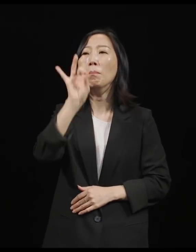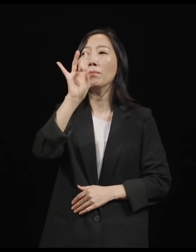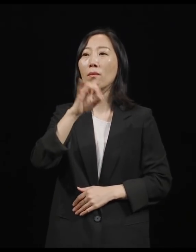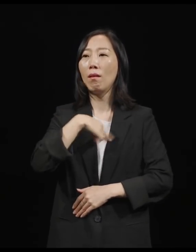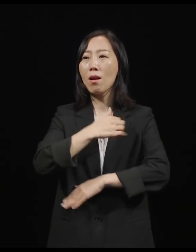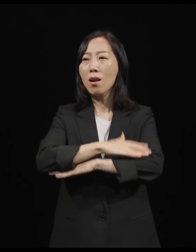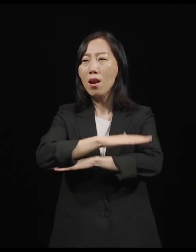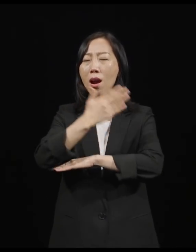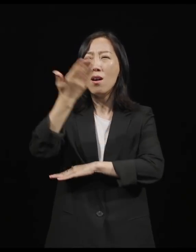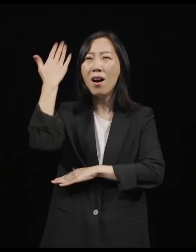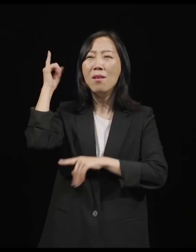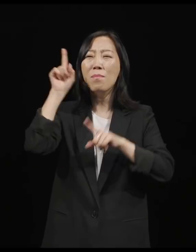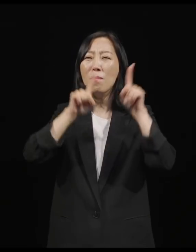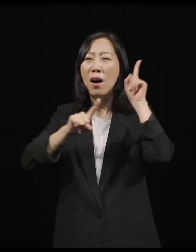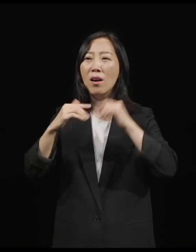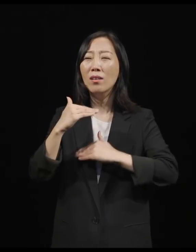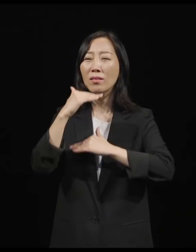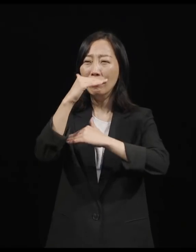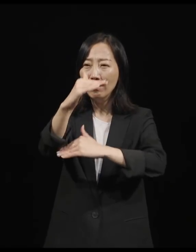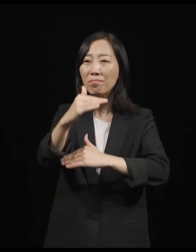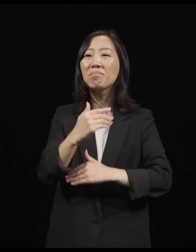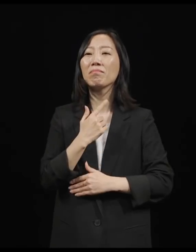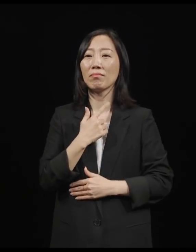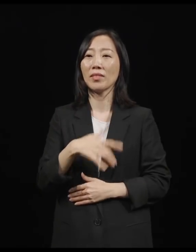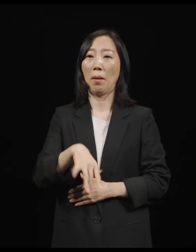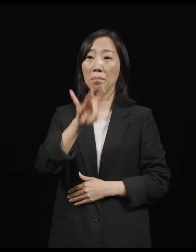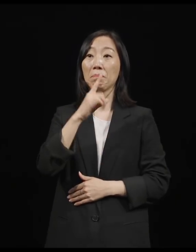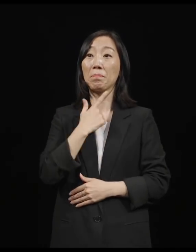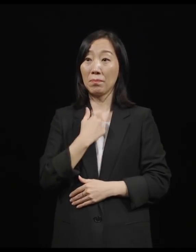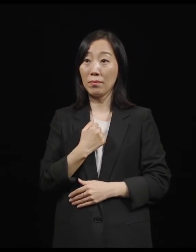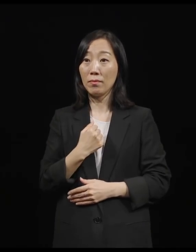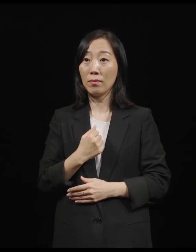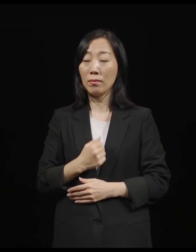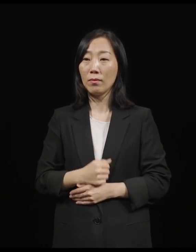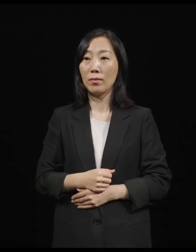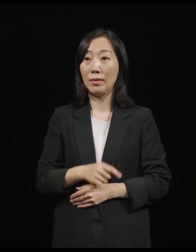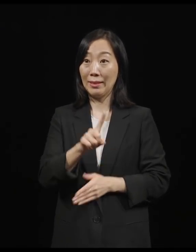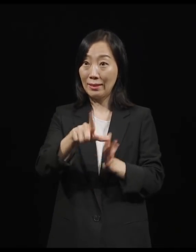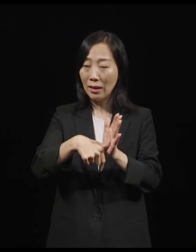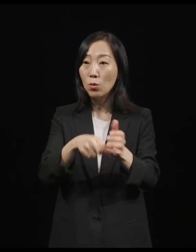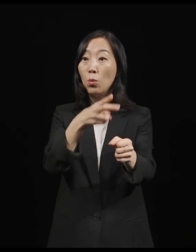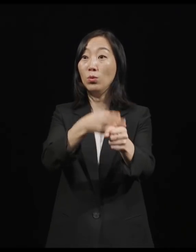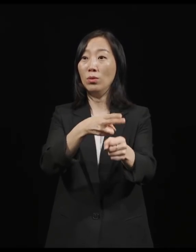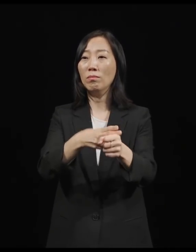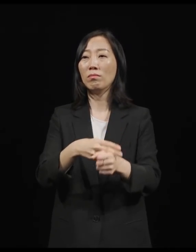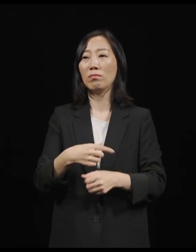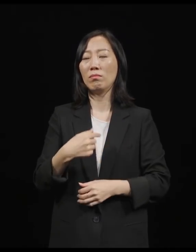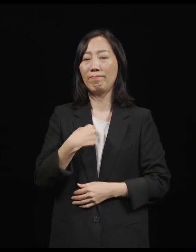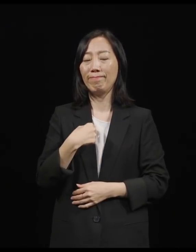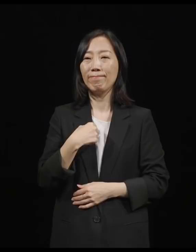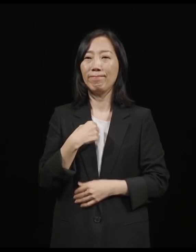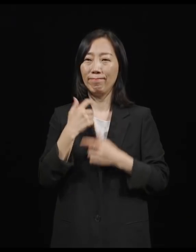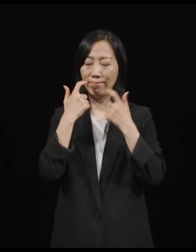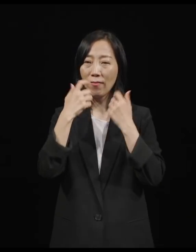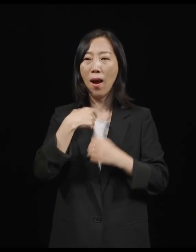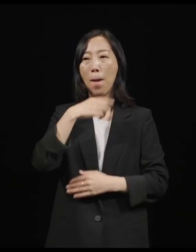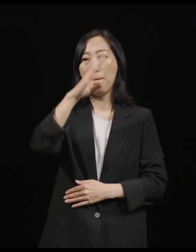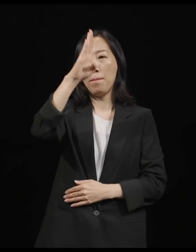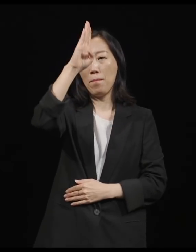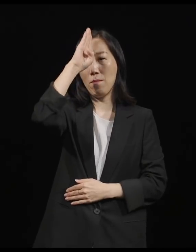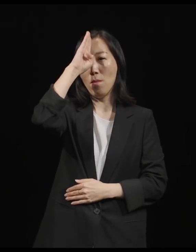아픔과 상처에 대해서 말씀드렸습니다. 교수님, 사실 제가 병이